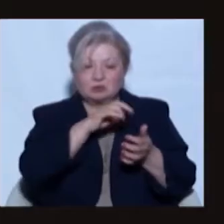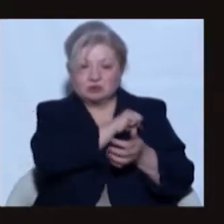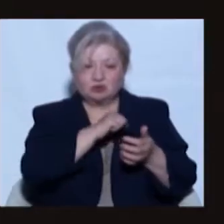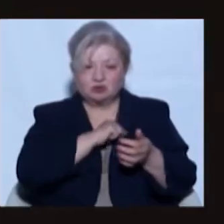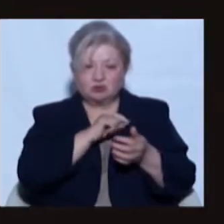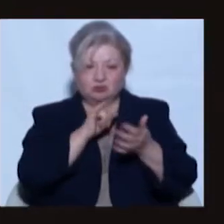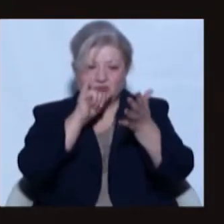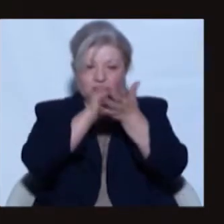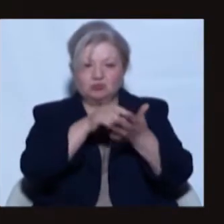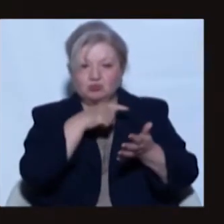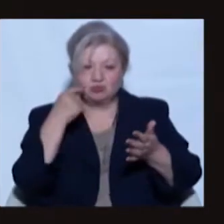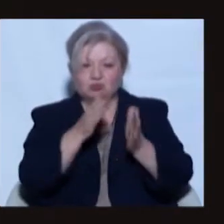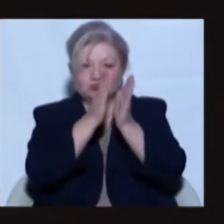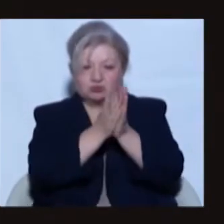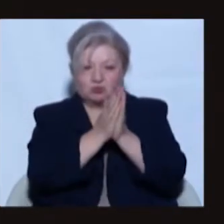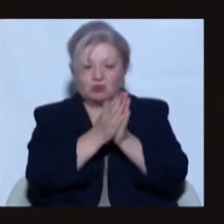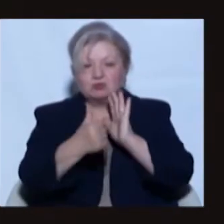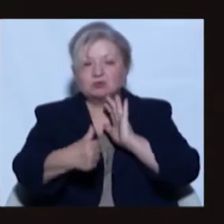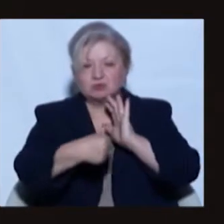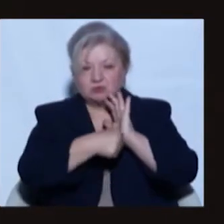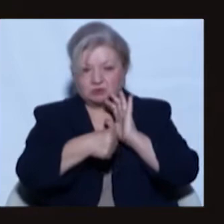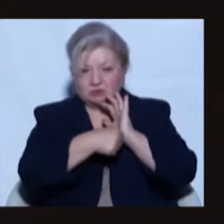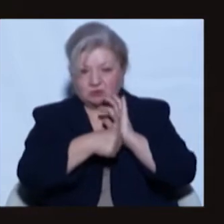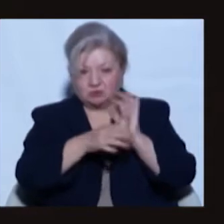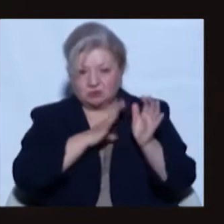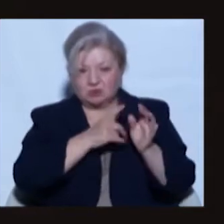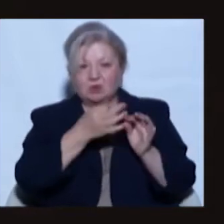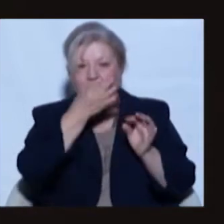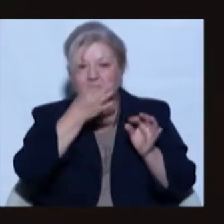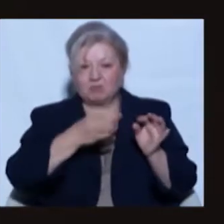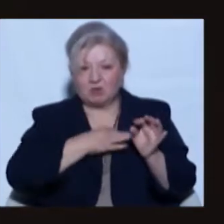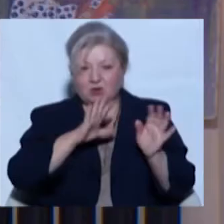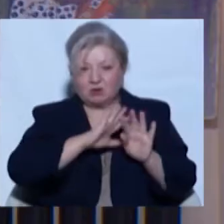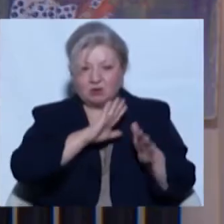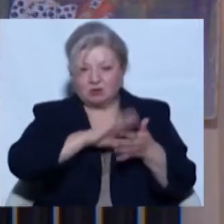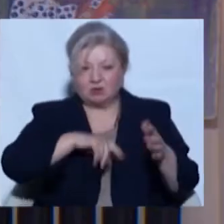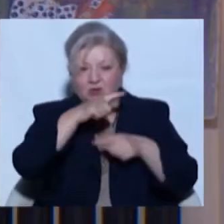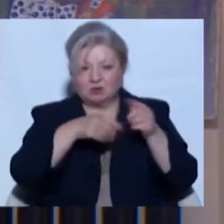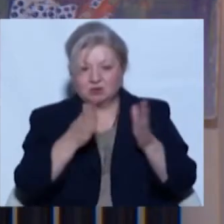ruset ta ako unda agunis notro, teimurazi ruseti sa gam pasuch gautsemeli dabrunda da ik